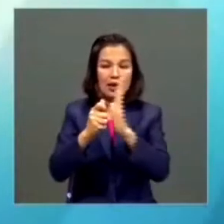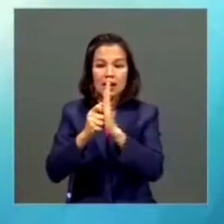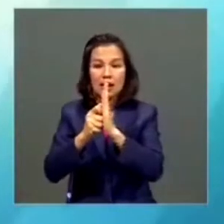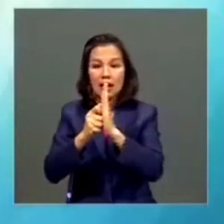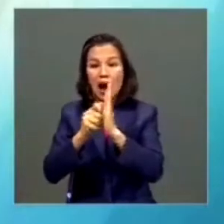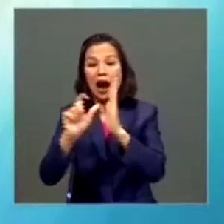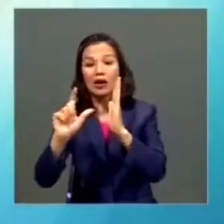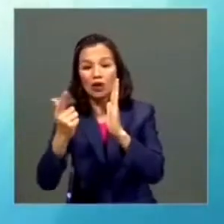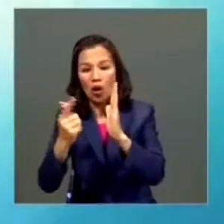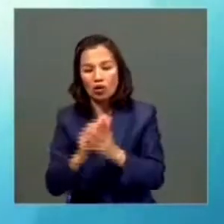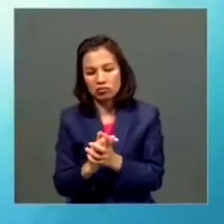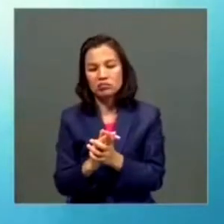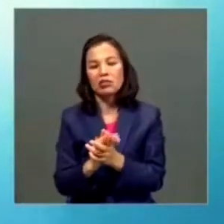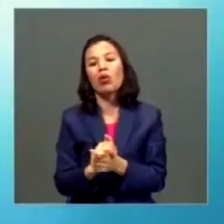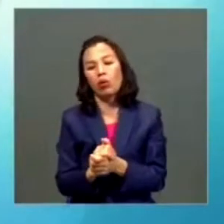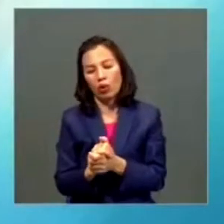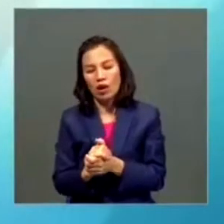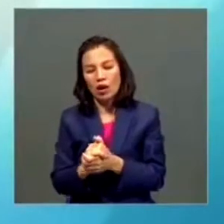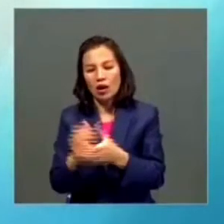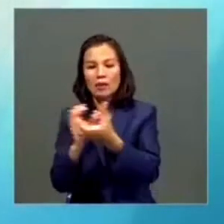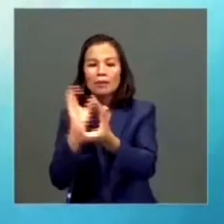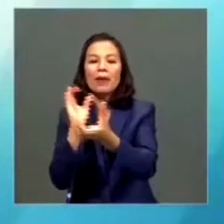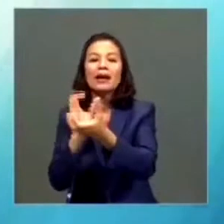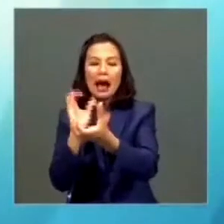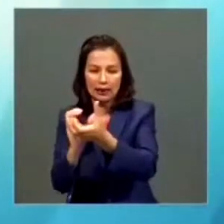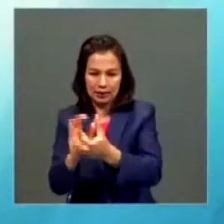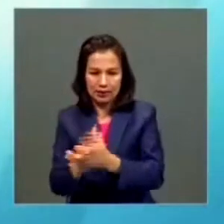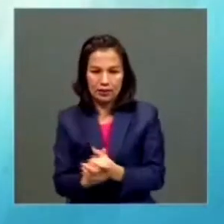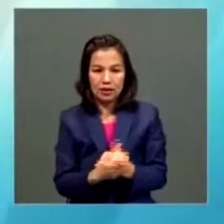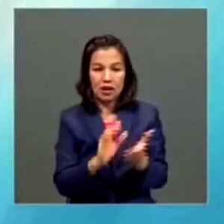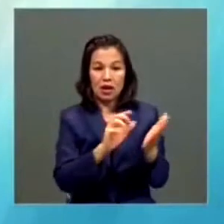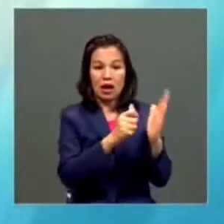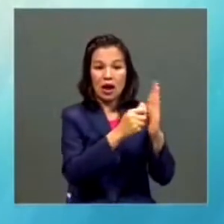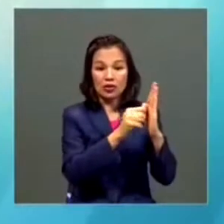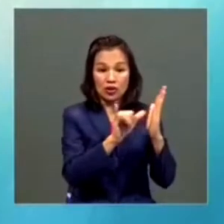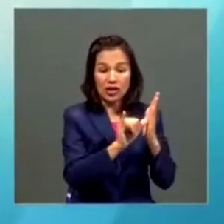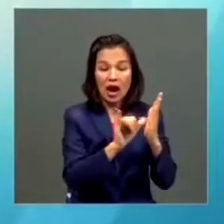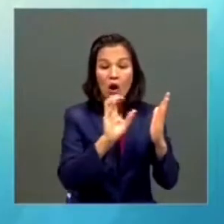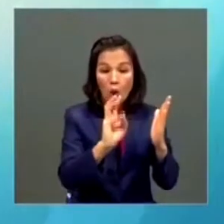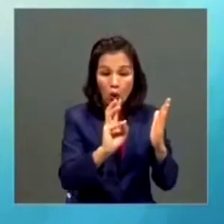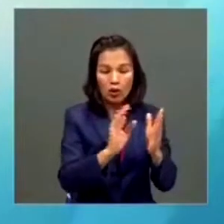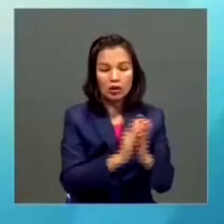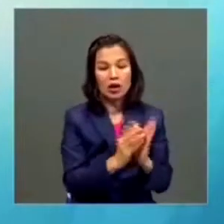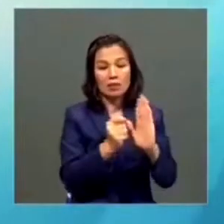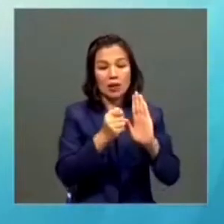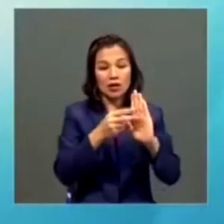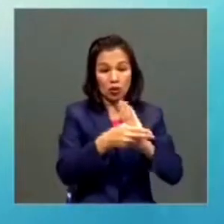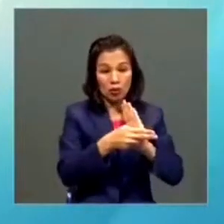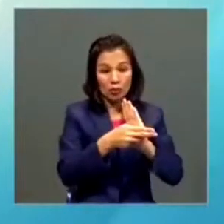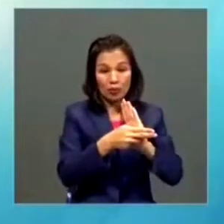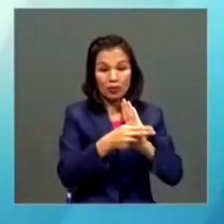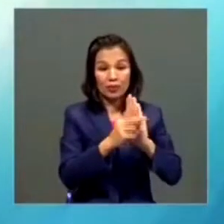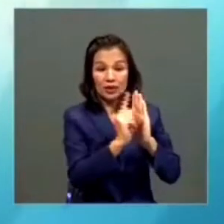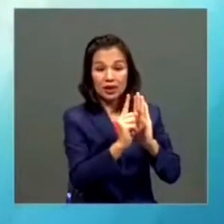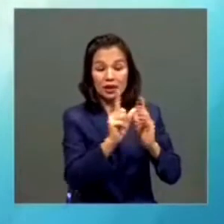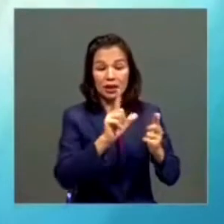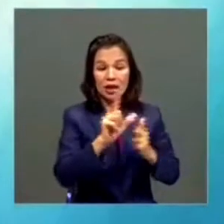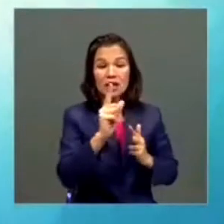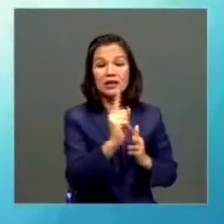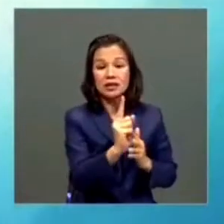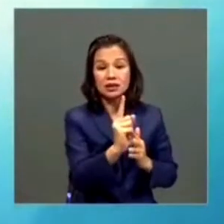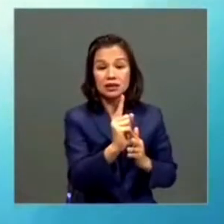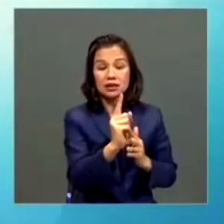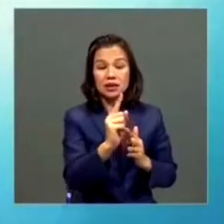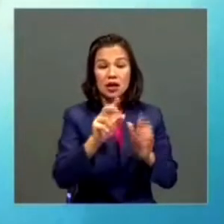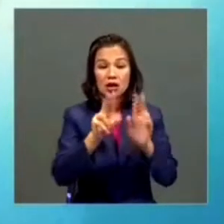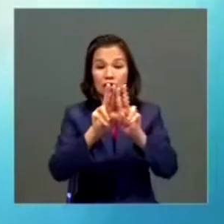มั่วสุมนะครับพระนครศรีอยุธยา6ปทุมธานี1นะครับนครปฐม1เลย1